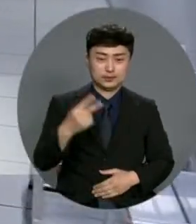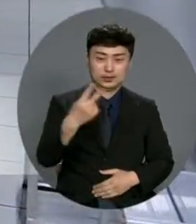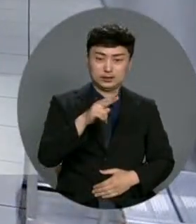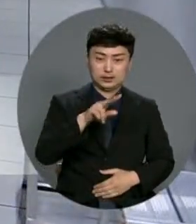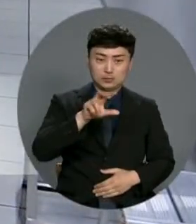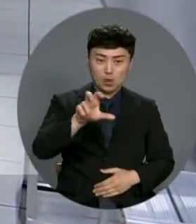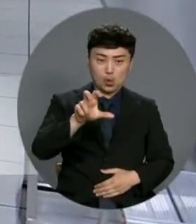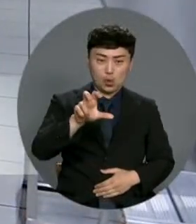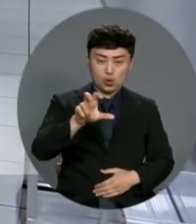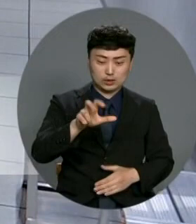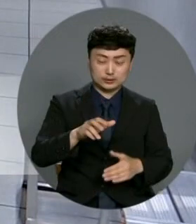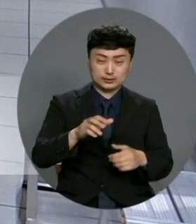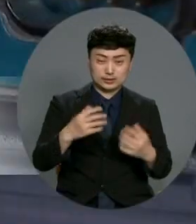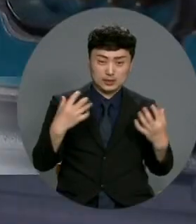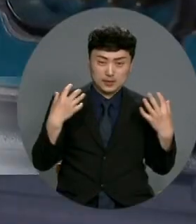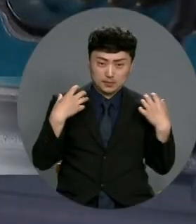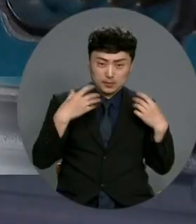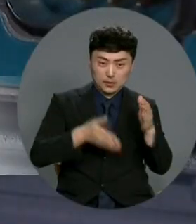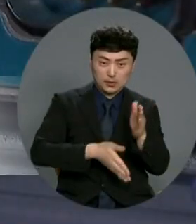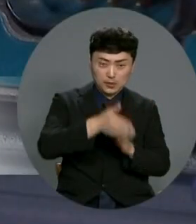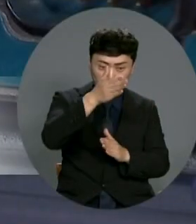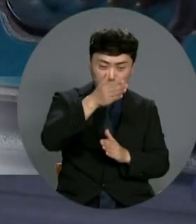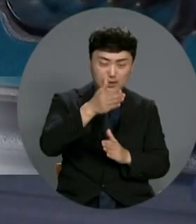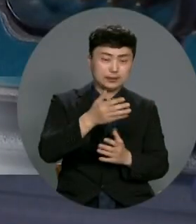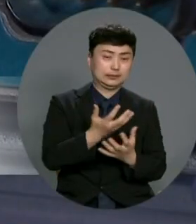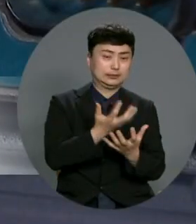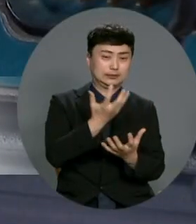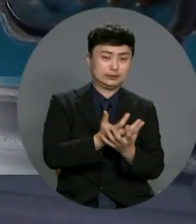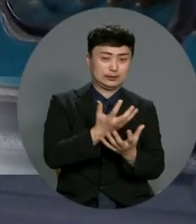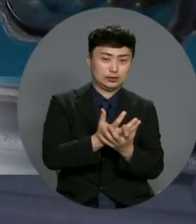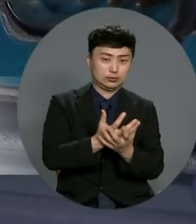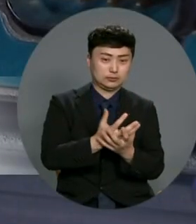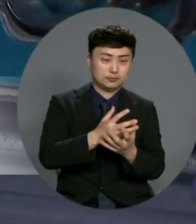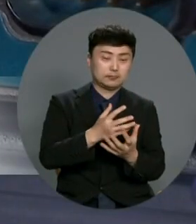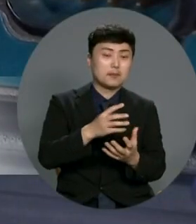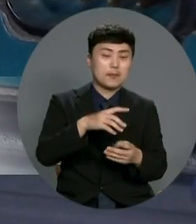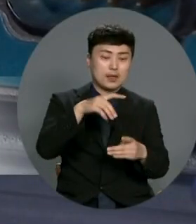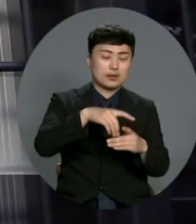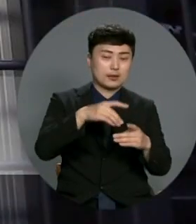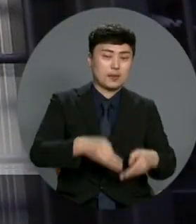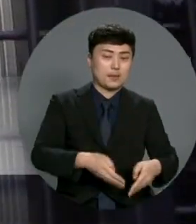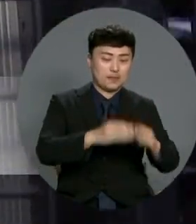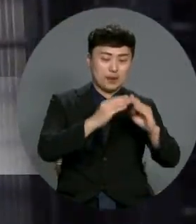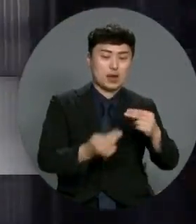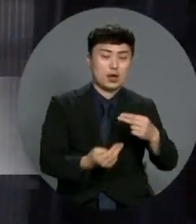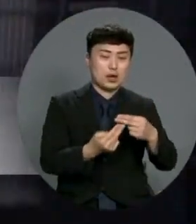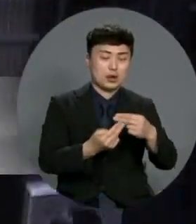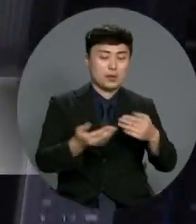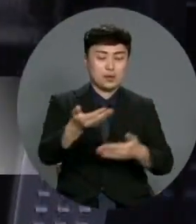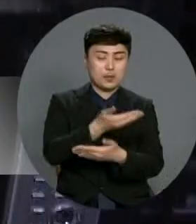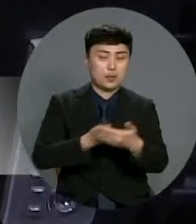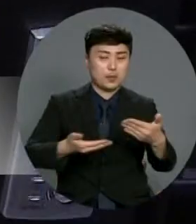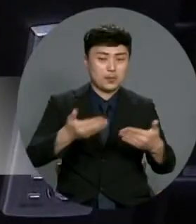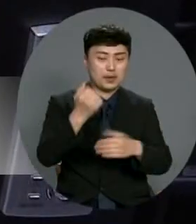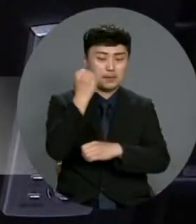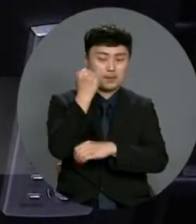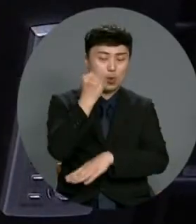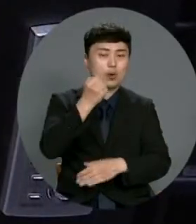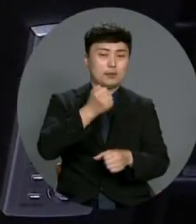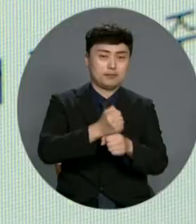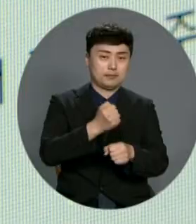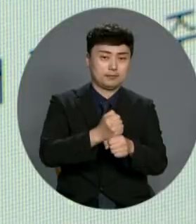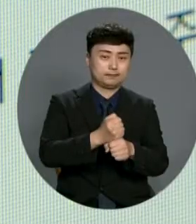2025년까지 도청 신도시 안에 클라우드 데이터 센터를 건립해 데이터를 저장하고 유통할 수 있는 기반을 구축할